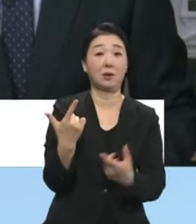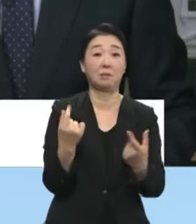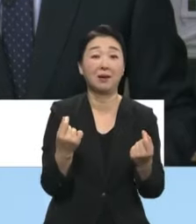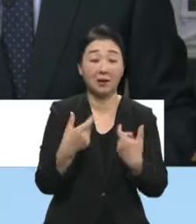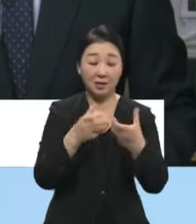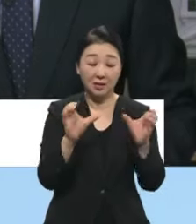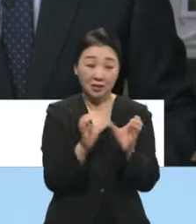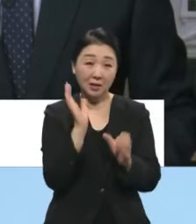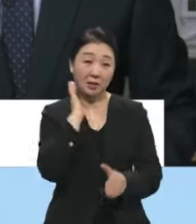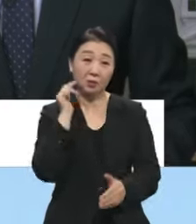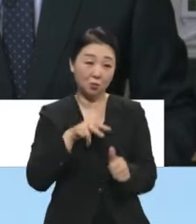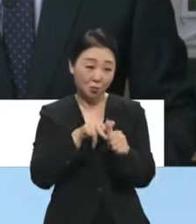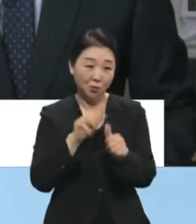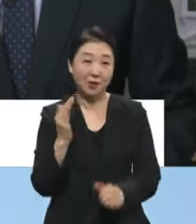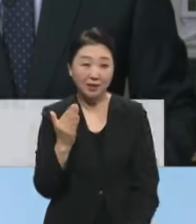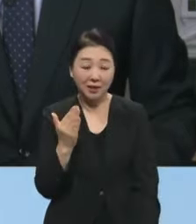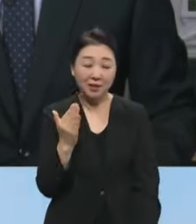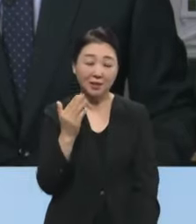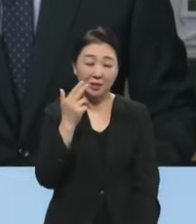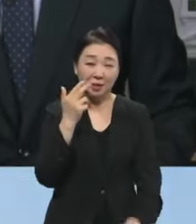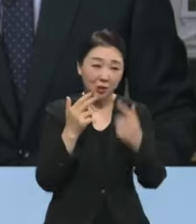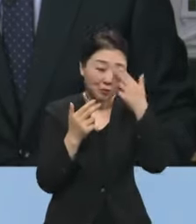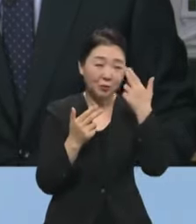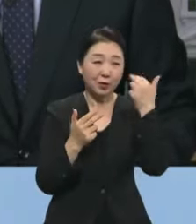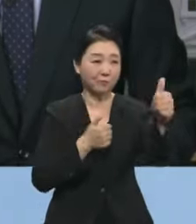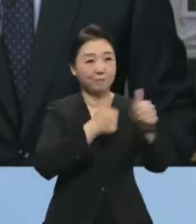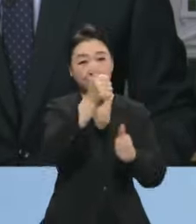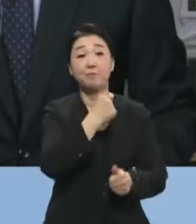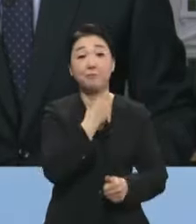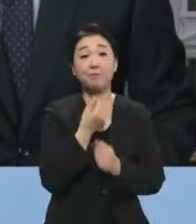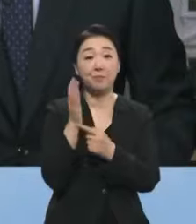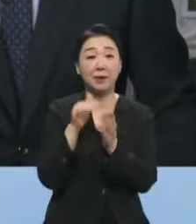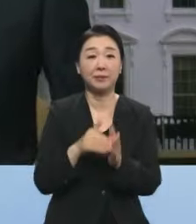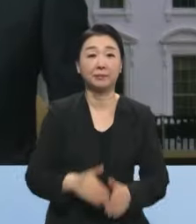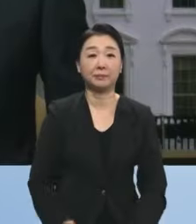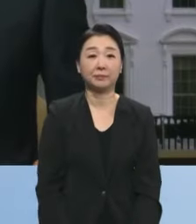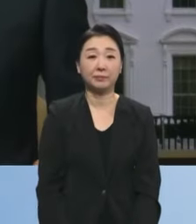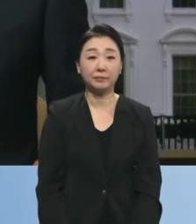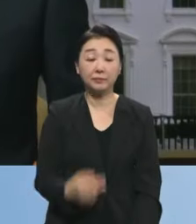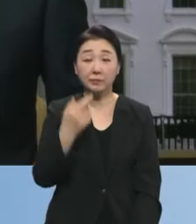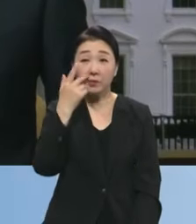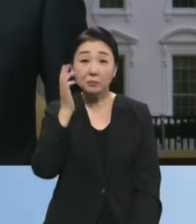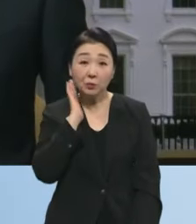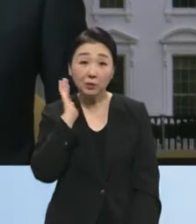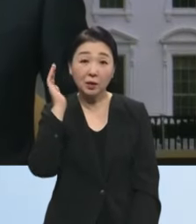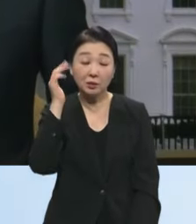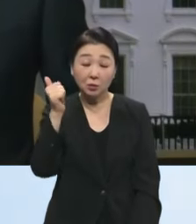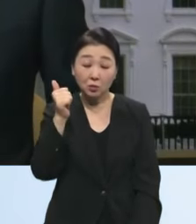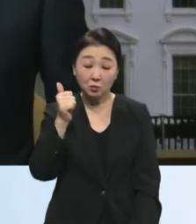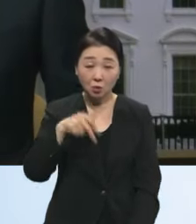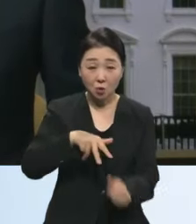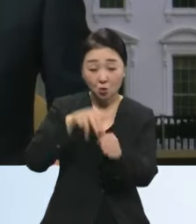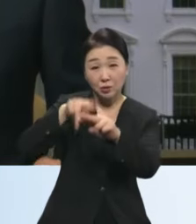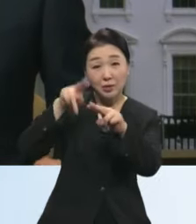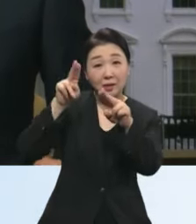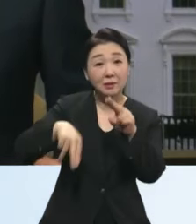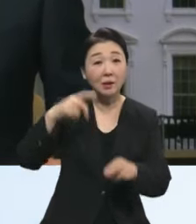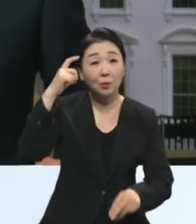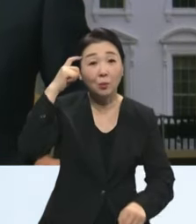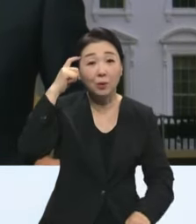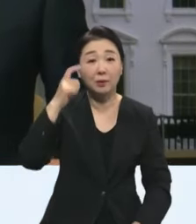당의 대선 후보가 돼 트럼프를 이기겠다고 밝혔습니다. 바이든 대통령이 후보를 사퇴한 결정적인